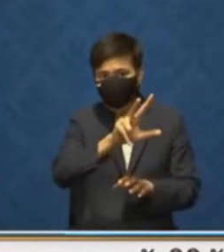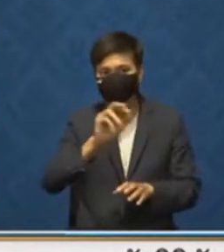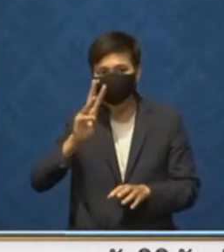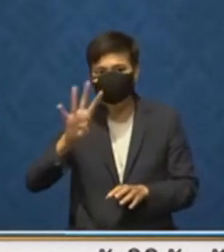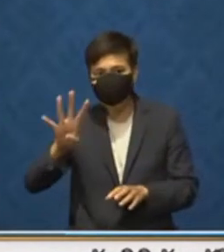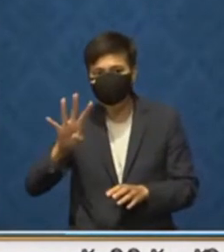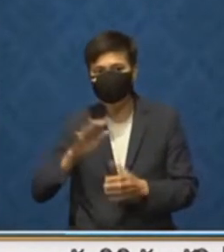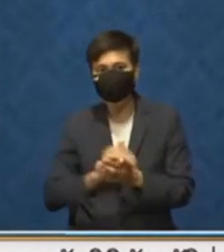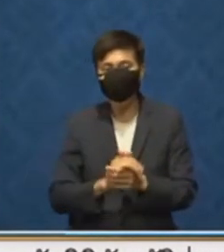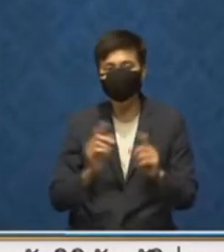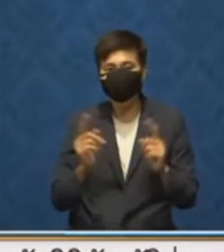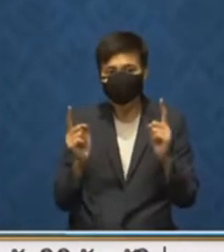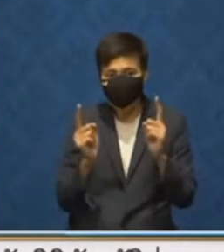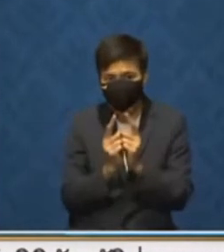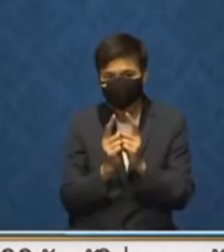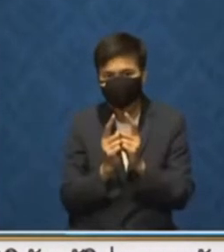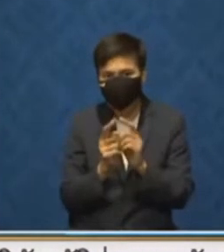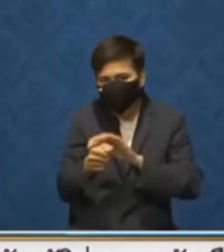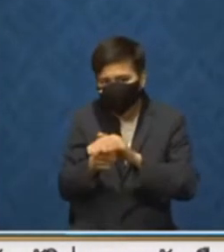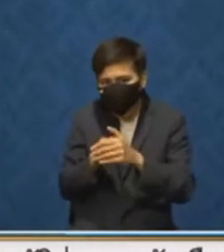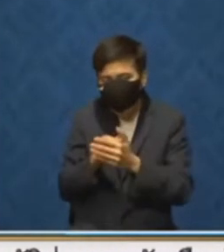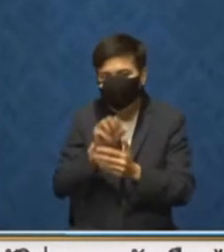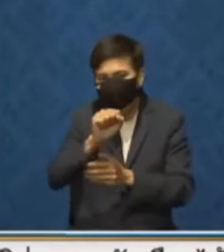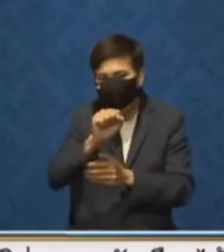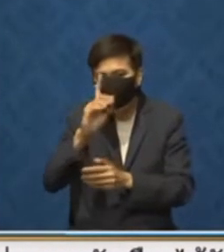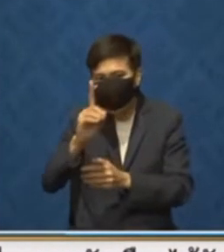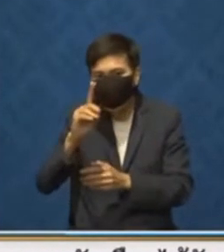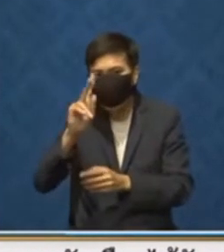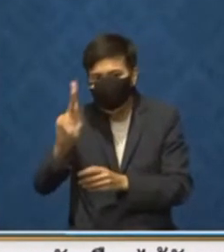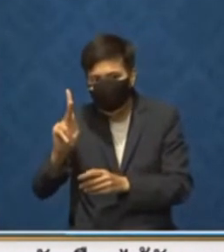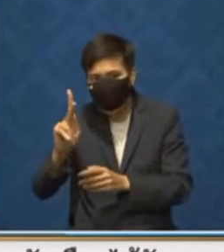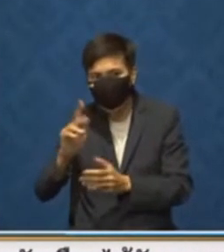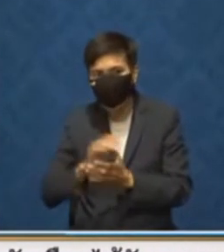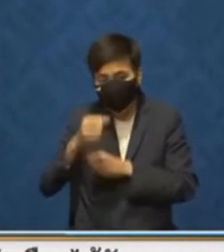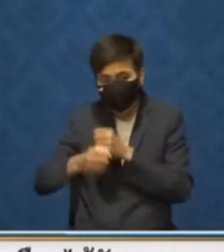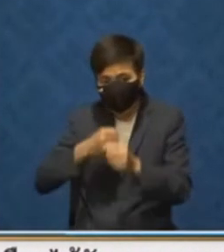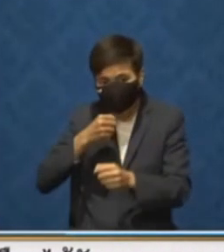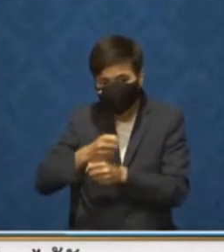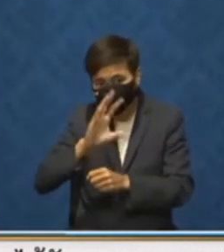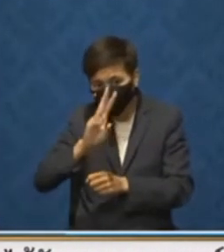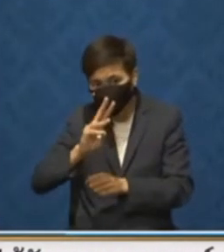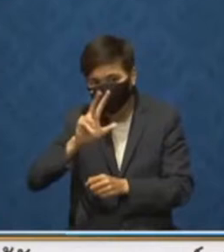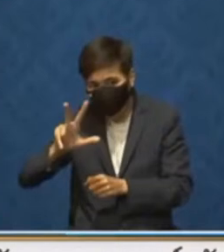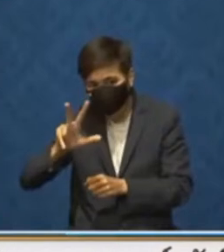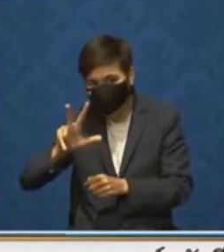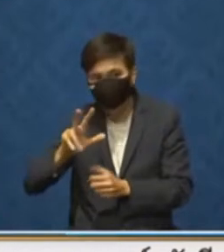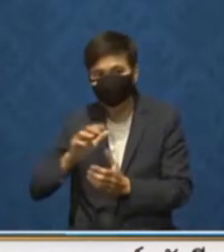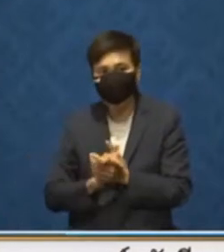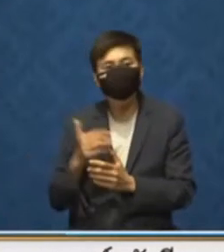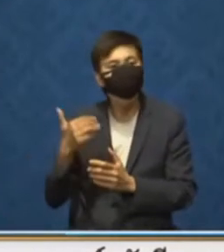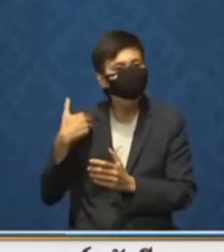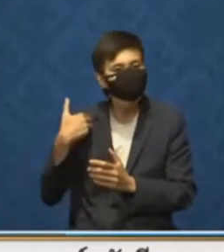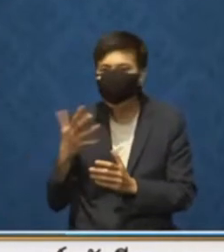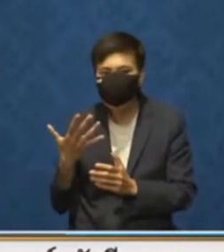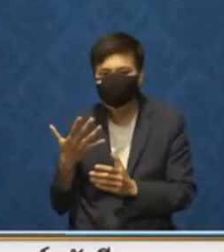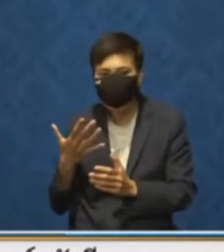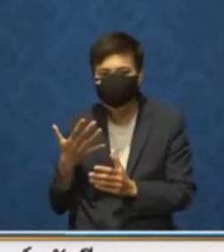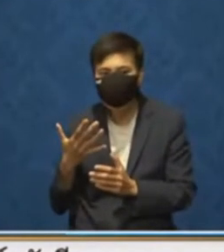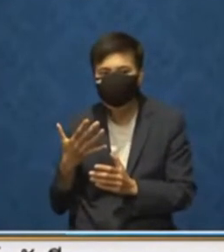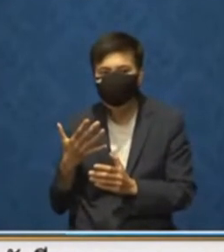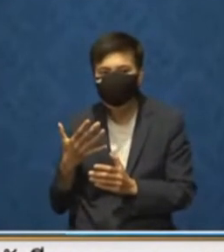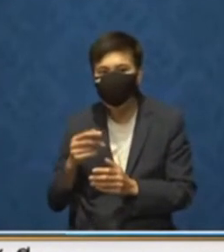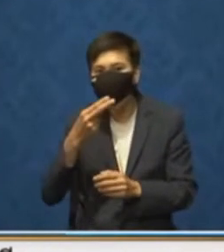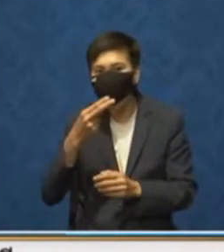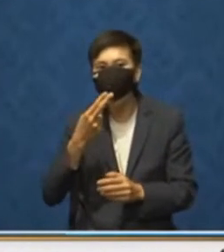ไส้ sdkปี 63นะครับน่าดูนะครับปี 63ไม่มีการแทรกข้อความ